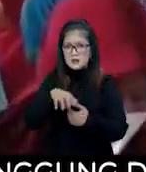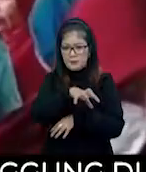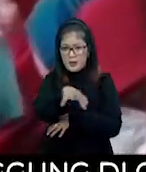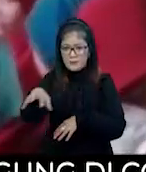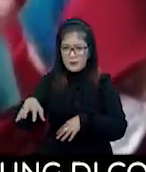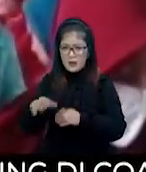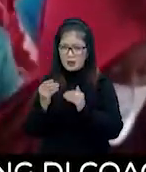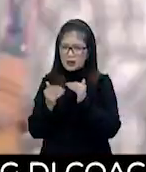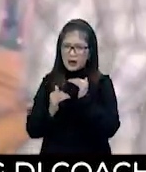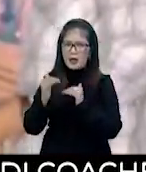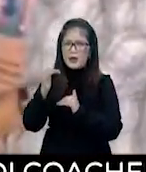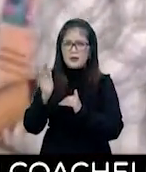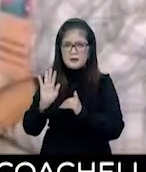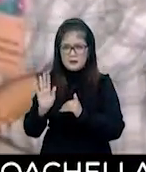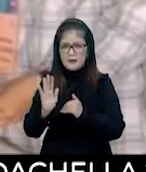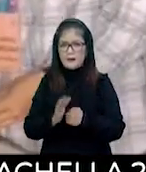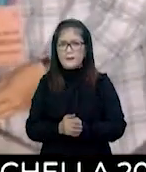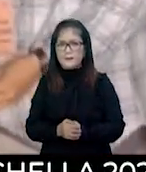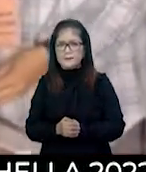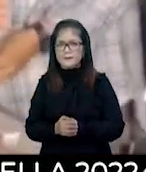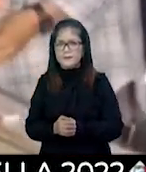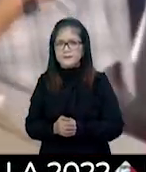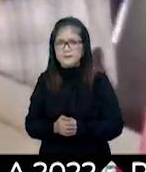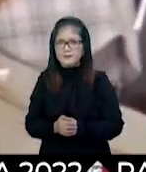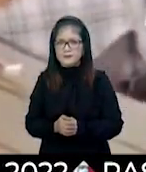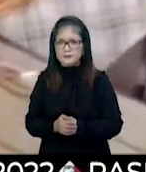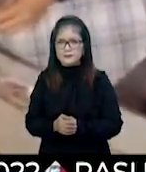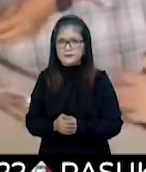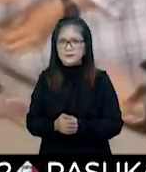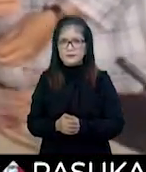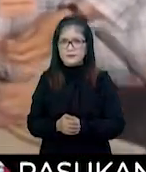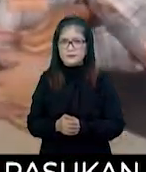komoditas pokok di pasaran. Dari Kabupaten Bekasi, Jawa Barat, Didi Junaidi, Enyus, melaporkan.